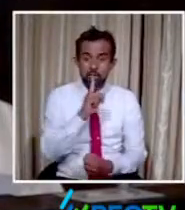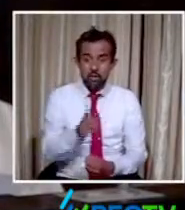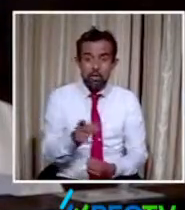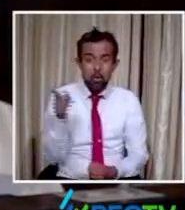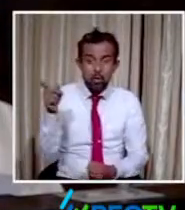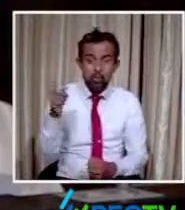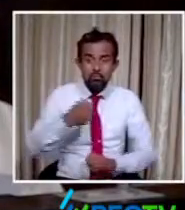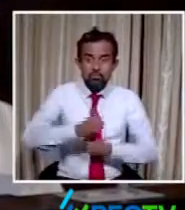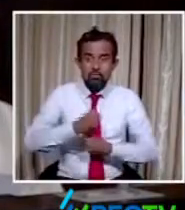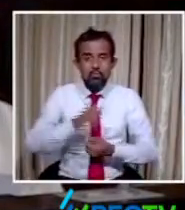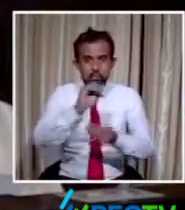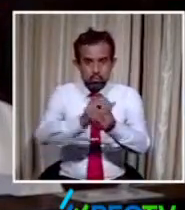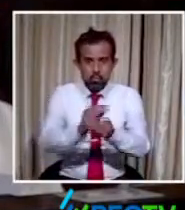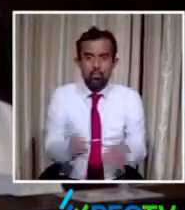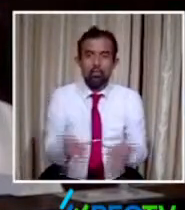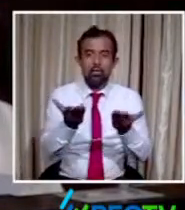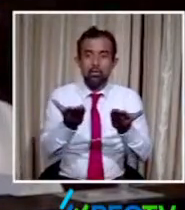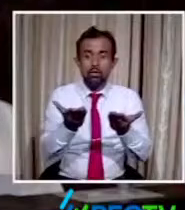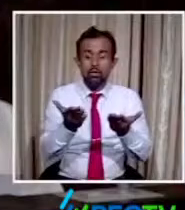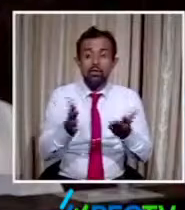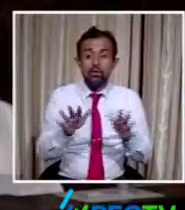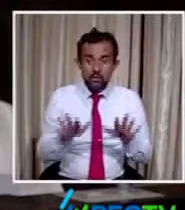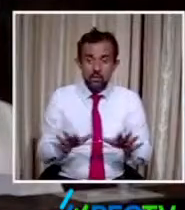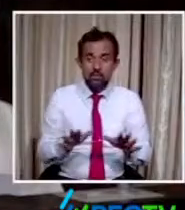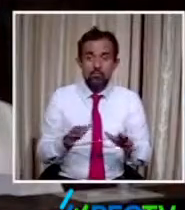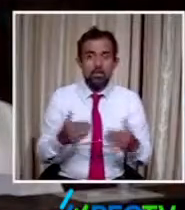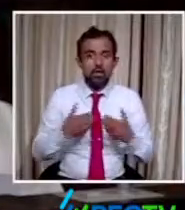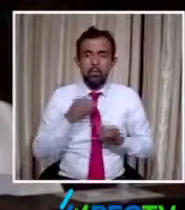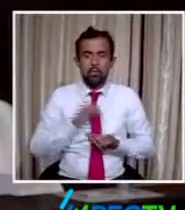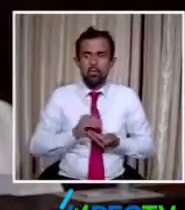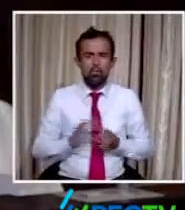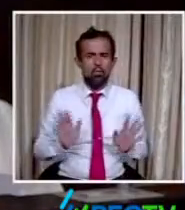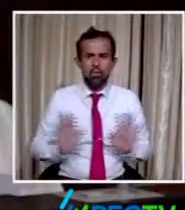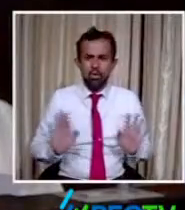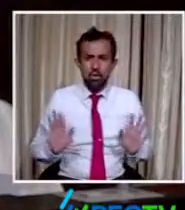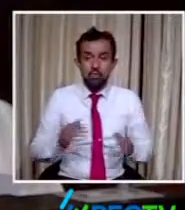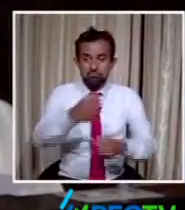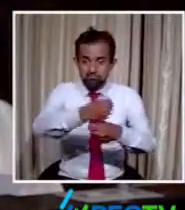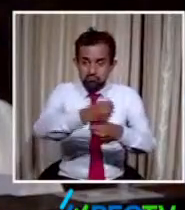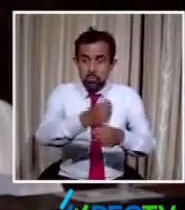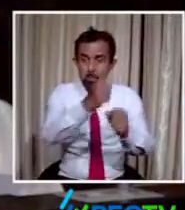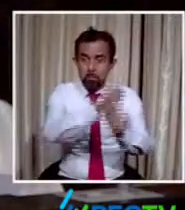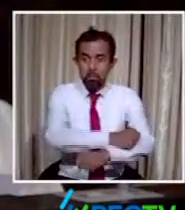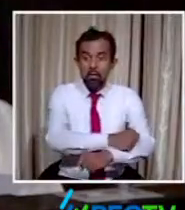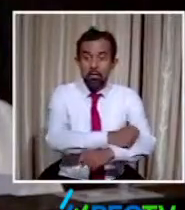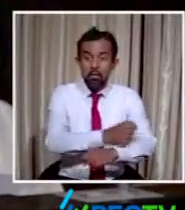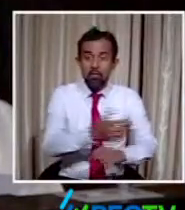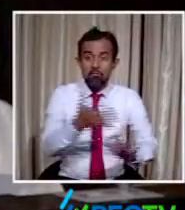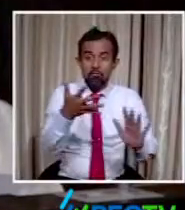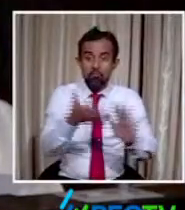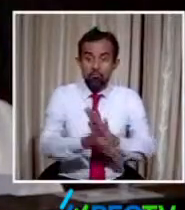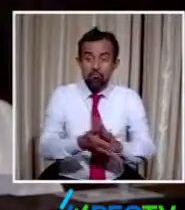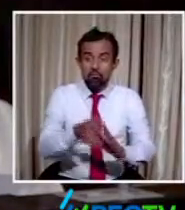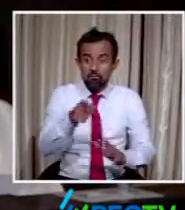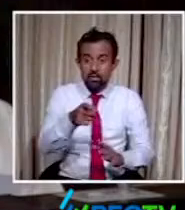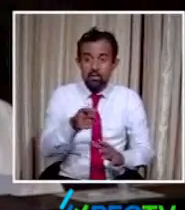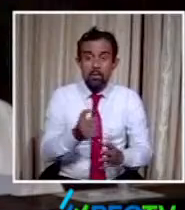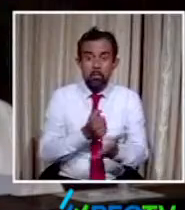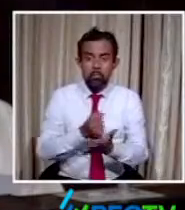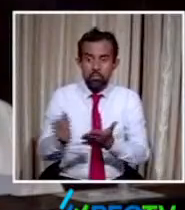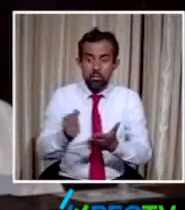ඔබ රාජ්‍ය රැකගන්න ඔබ ඉන්නේකට ඔබ අපිව රැකගන්න ඕනේ රාජ්‍ය බිඳවැටීමේ පාපතර මෙහුම